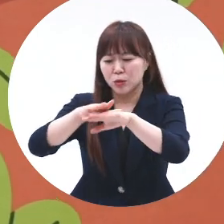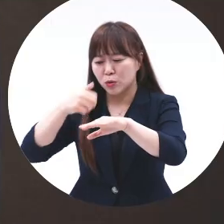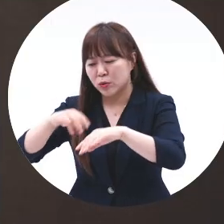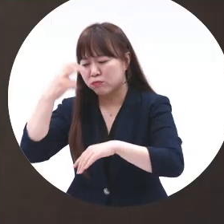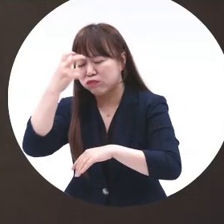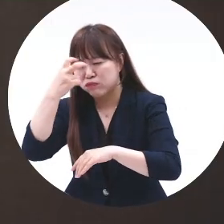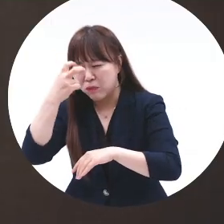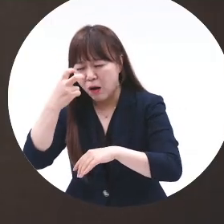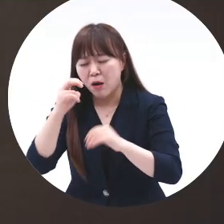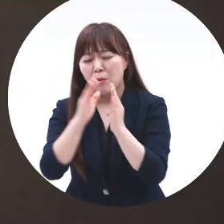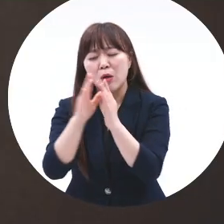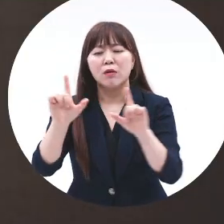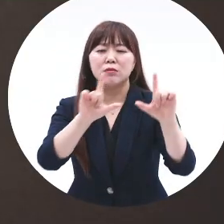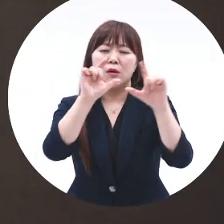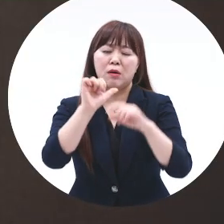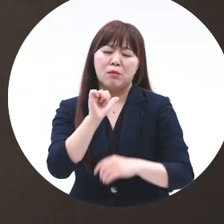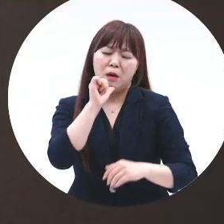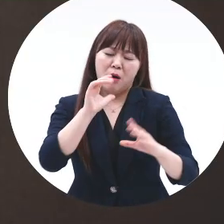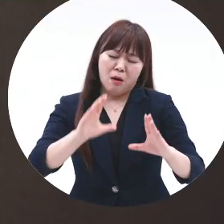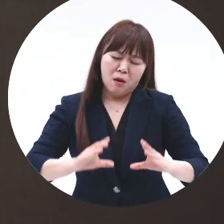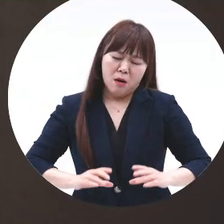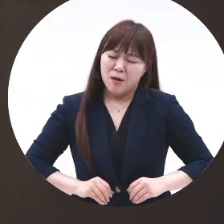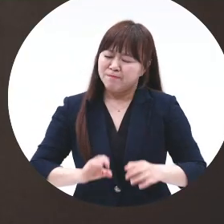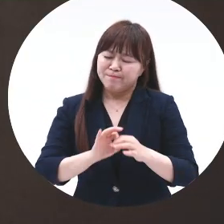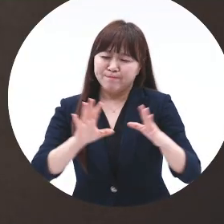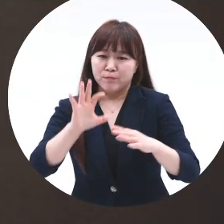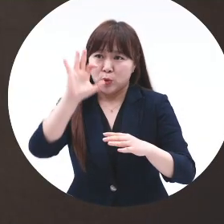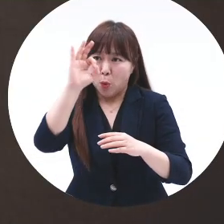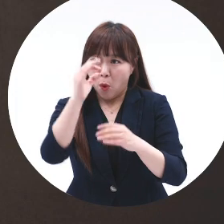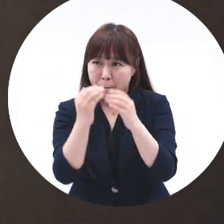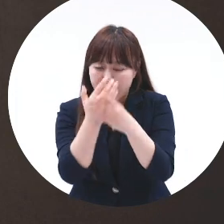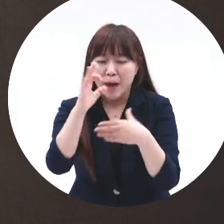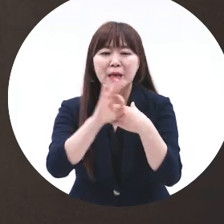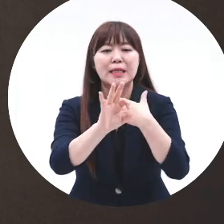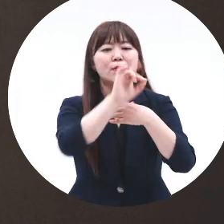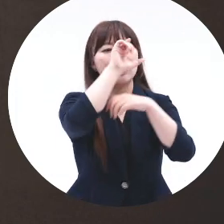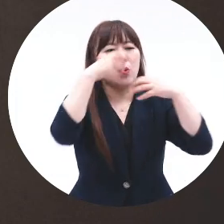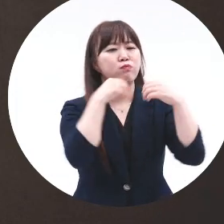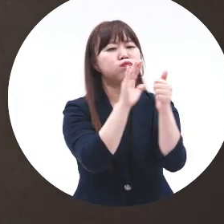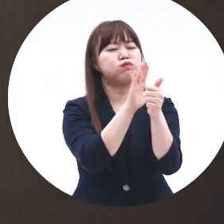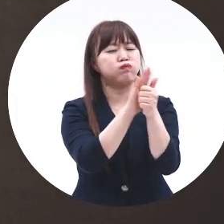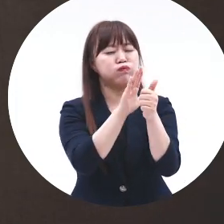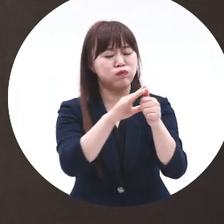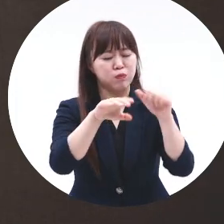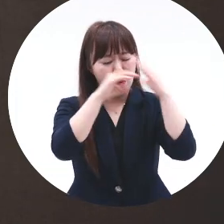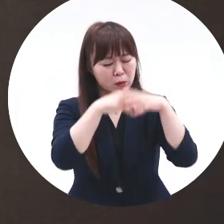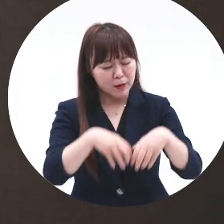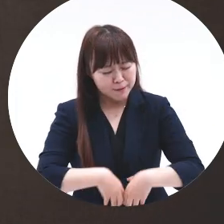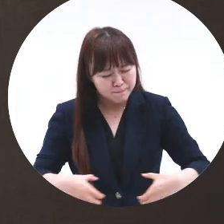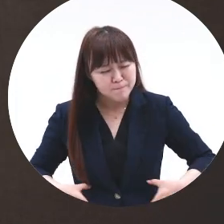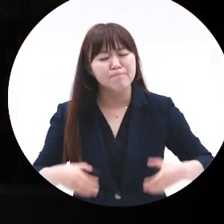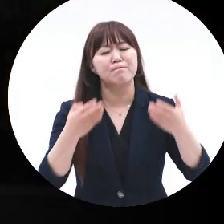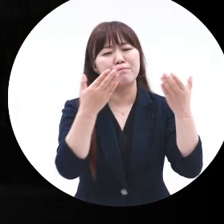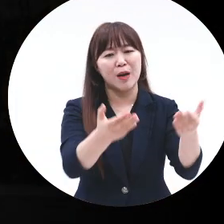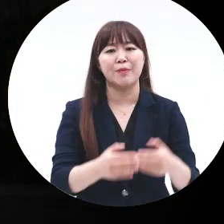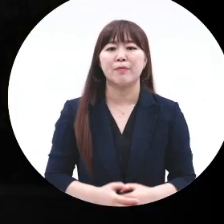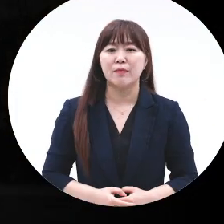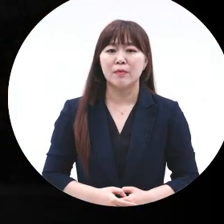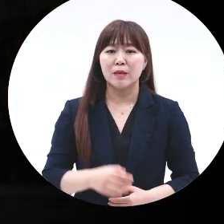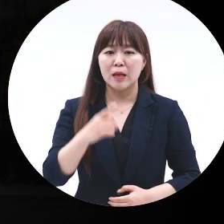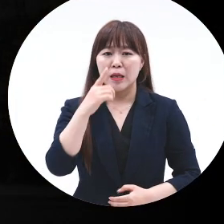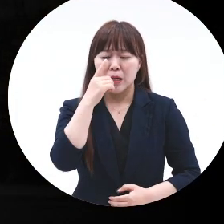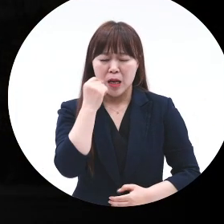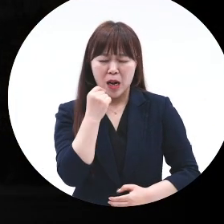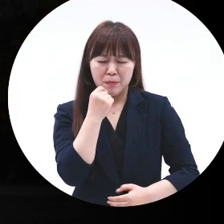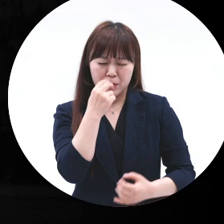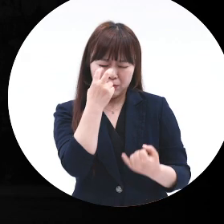돌봤습니다. 본인의 살림은 궁핍할지언정 돈이 생기면 임시정부를 지원하는데 망설임이 없었습니다.